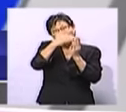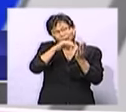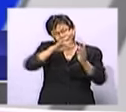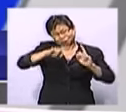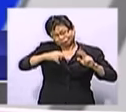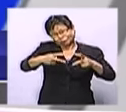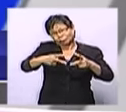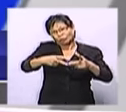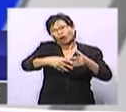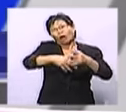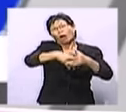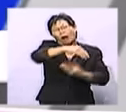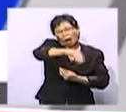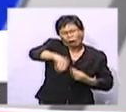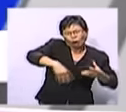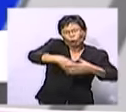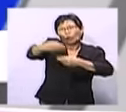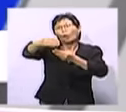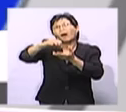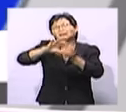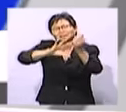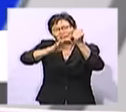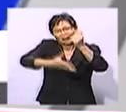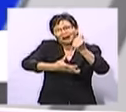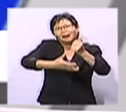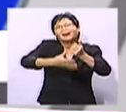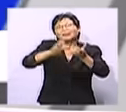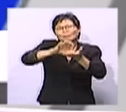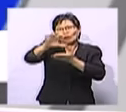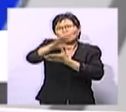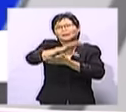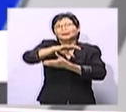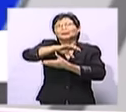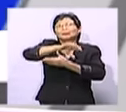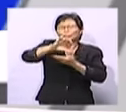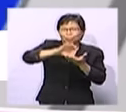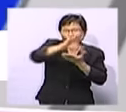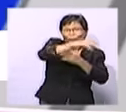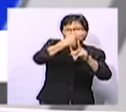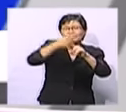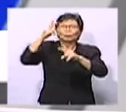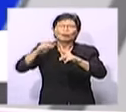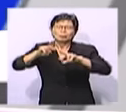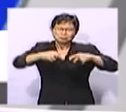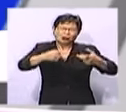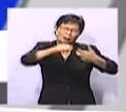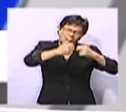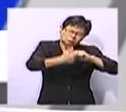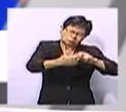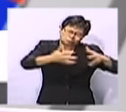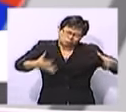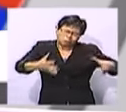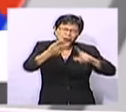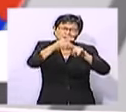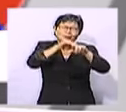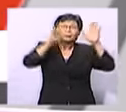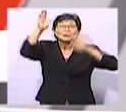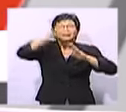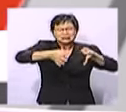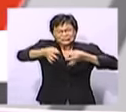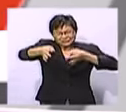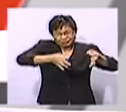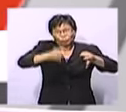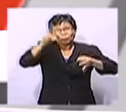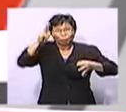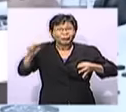menyebabkan aliran keluar dana pelaburan dan perdagangan dari Malaysia ke negara Vietnam sekaligus mengundang masalah besar kepada negara. Jelas